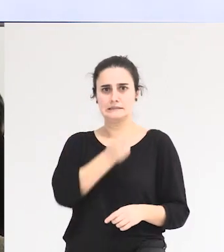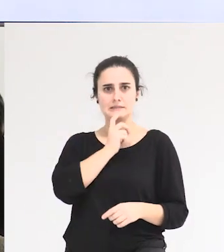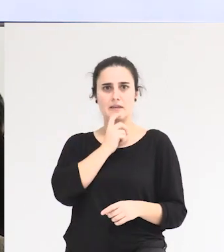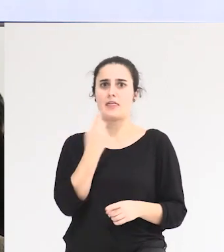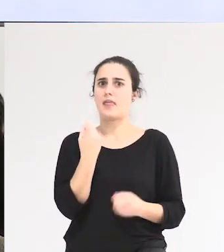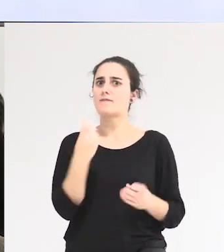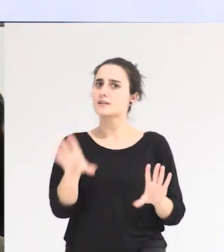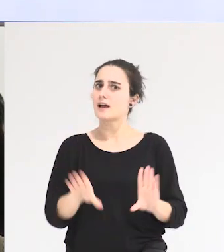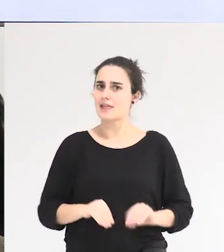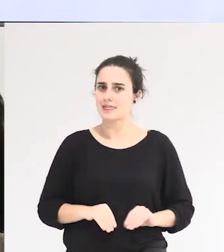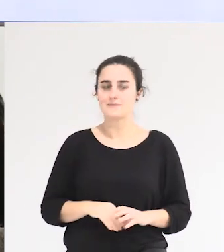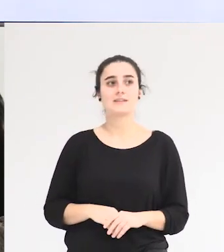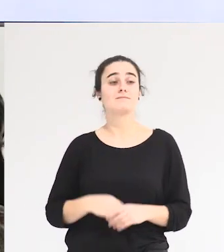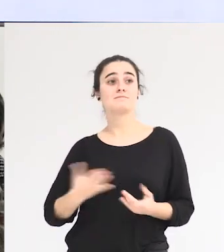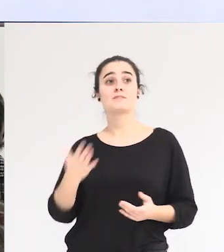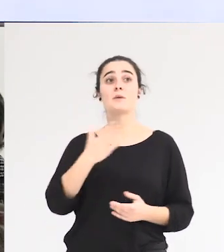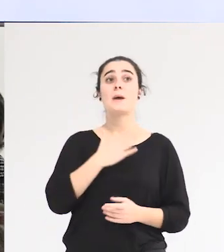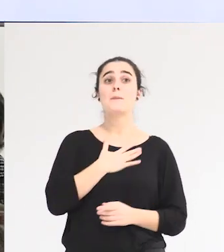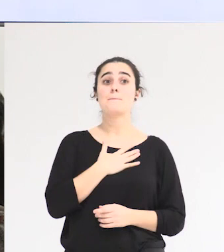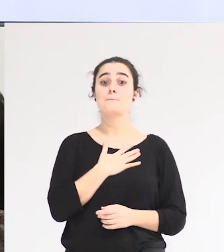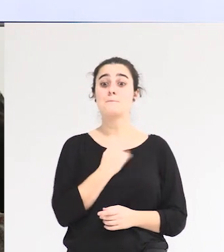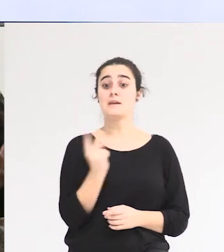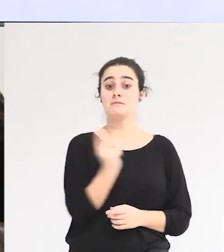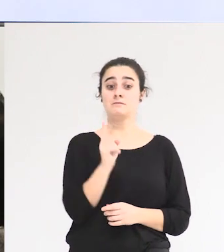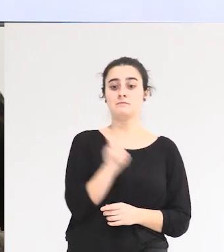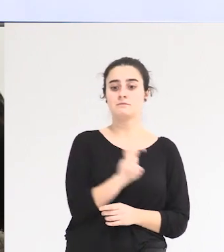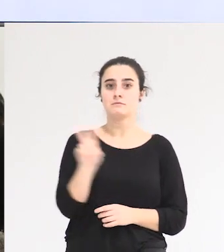Orduan, nire ambivalentzia horren erakusgarri,